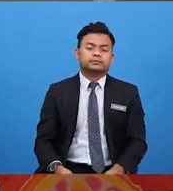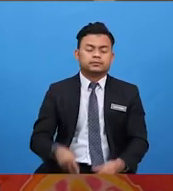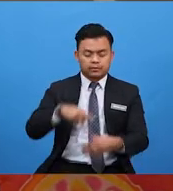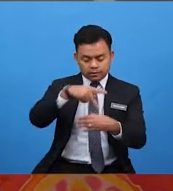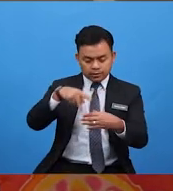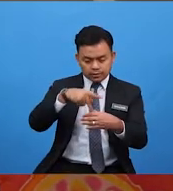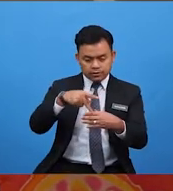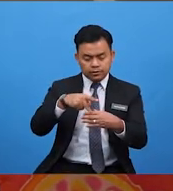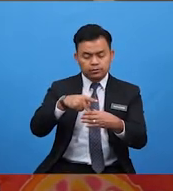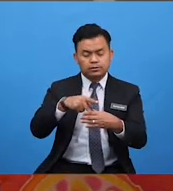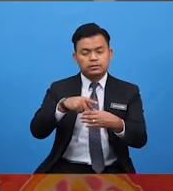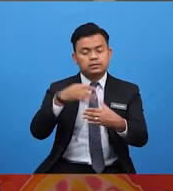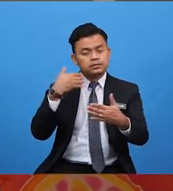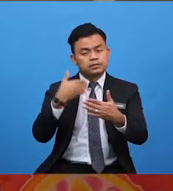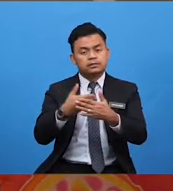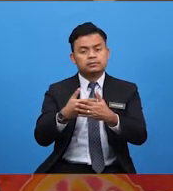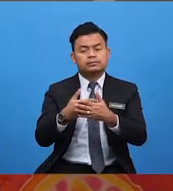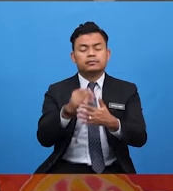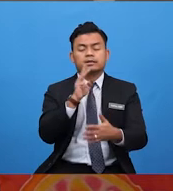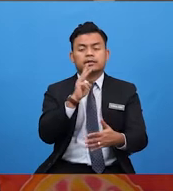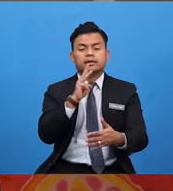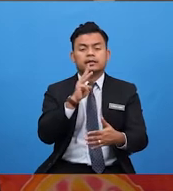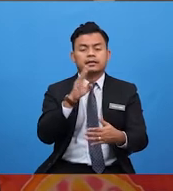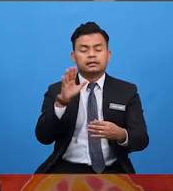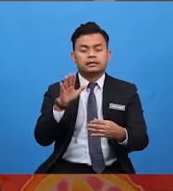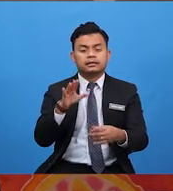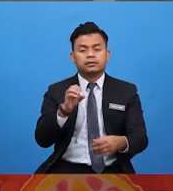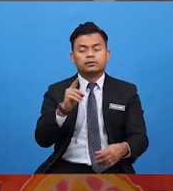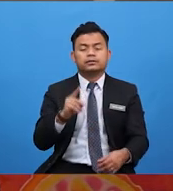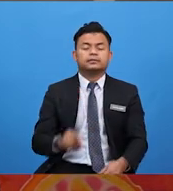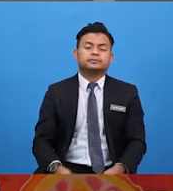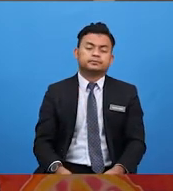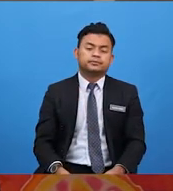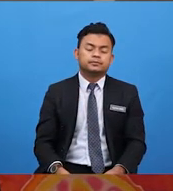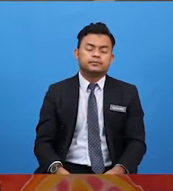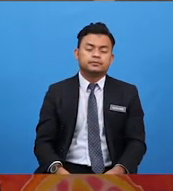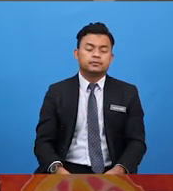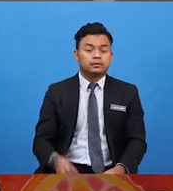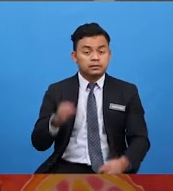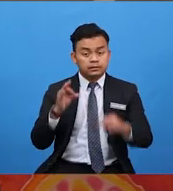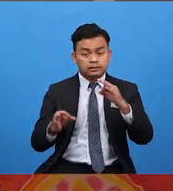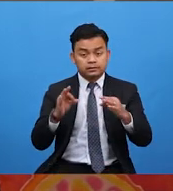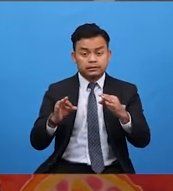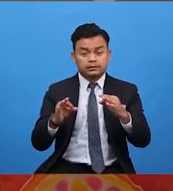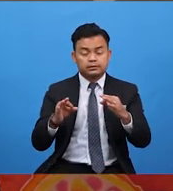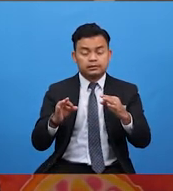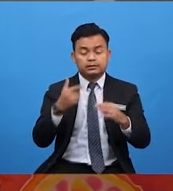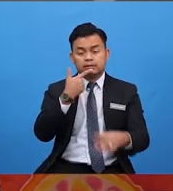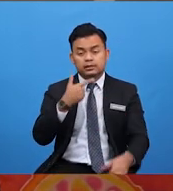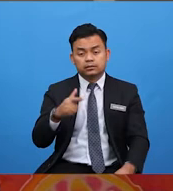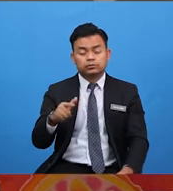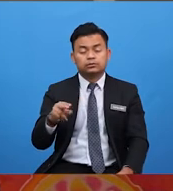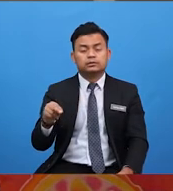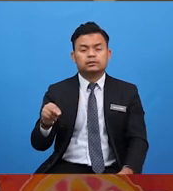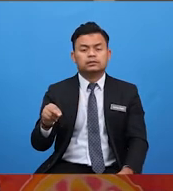Kacau sehingga air telah sebati dengan larutan sodium silikat. Sekiranya larutan sodium silikat terlalu